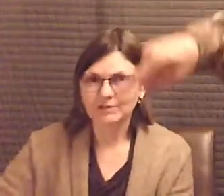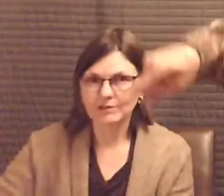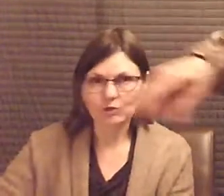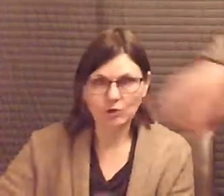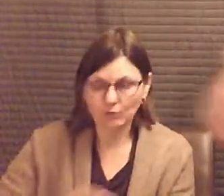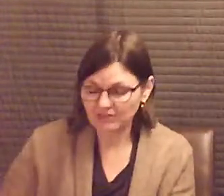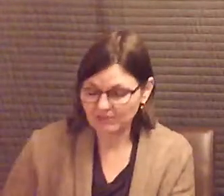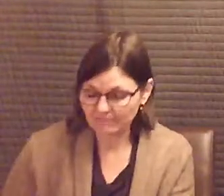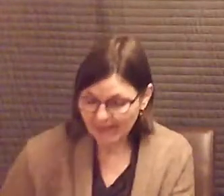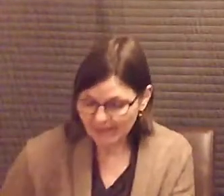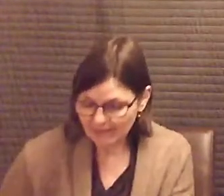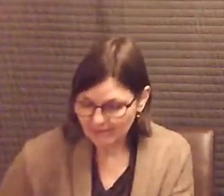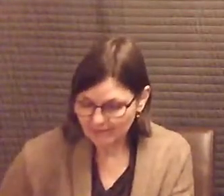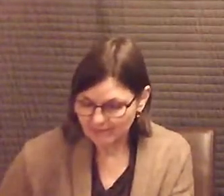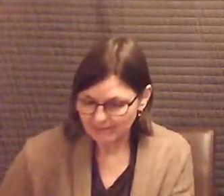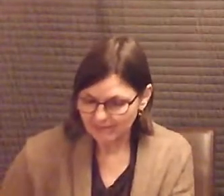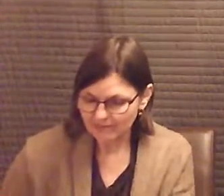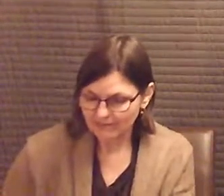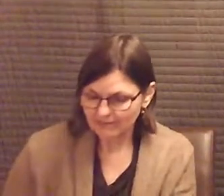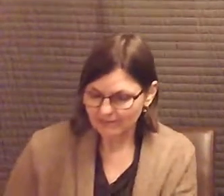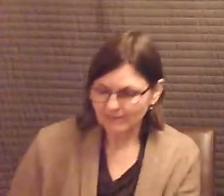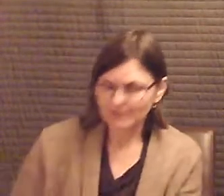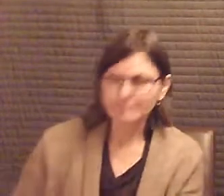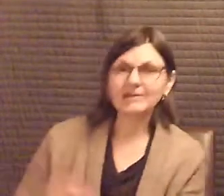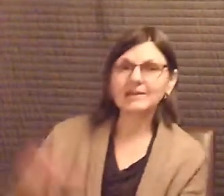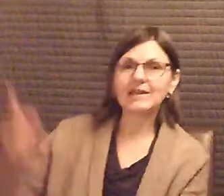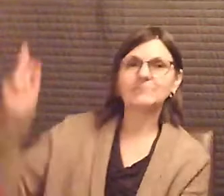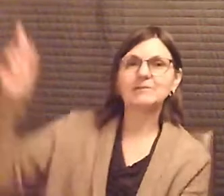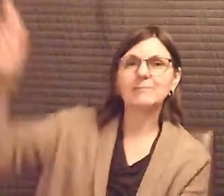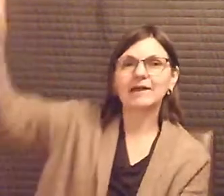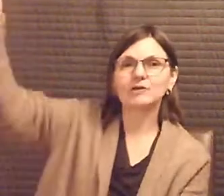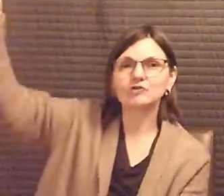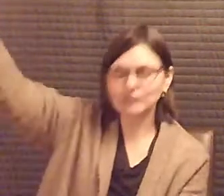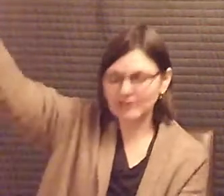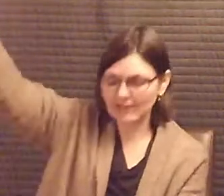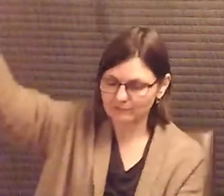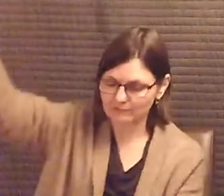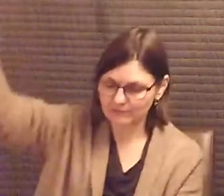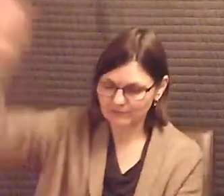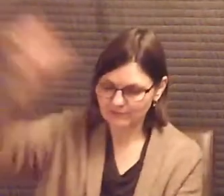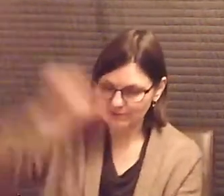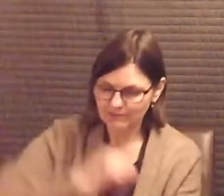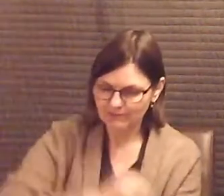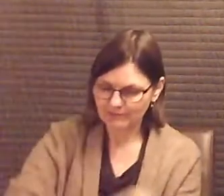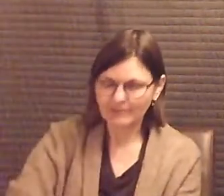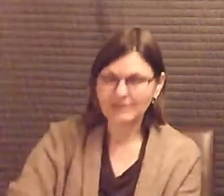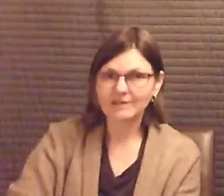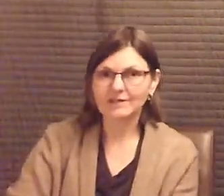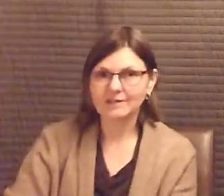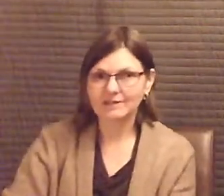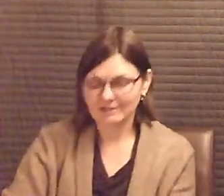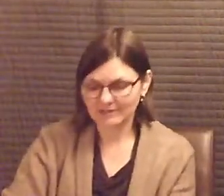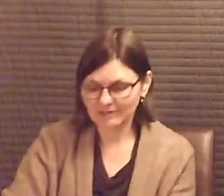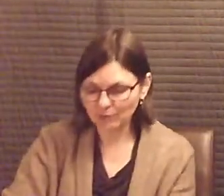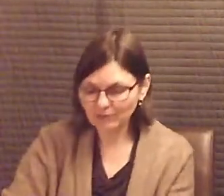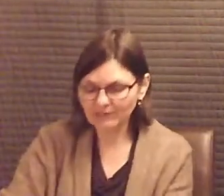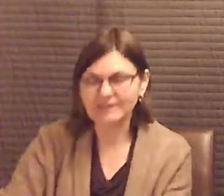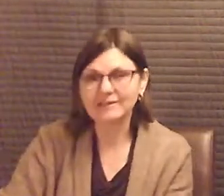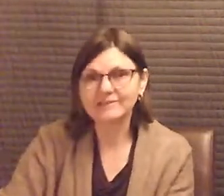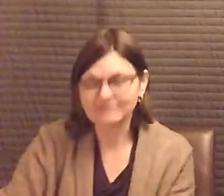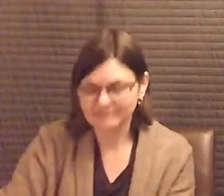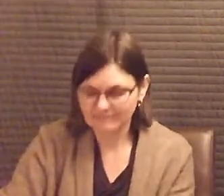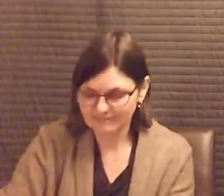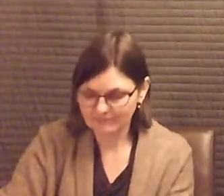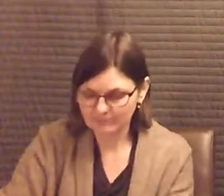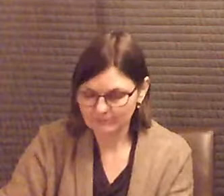hem een geloof niet in mij wat in heel cools en hem niet mij gezonden nee dan hij woont of deden was allemaal we stoppen hem gaan dat ik je